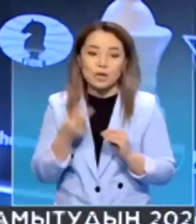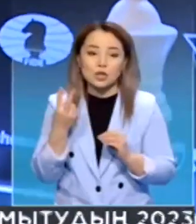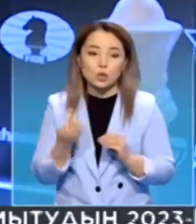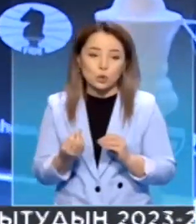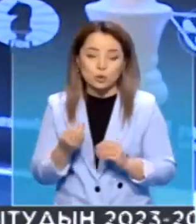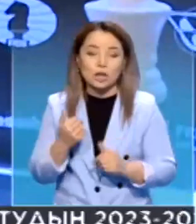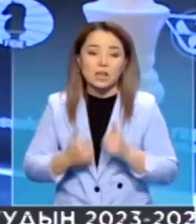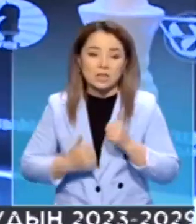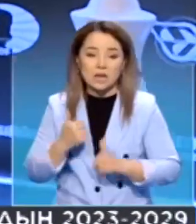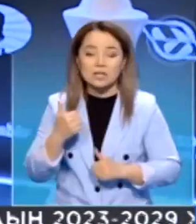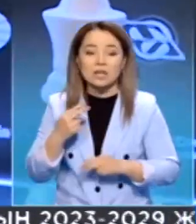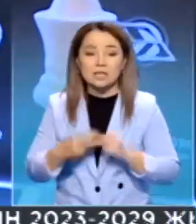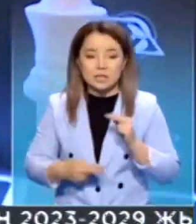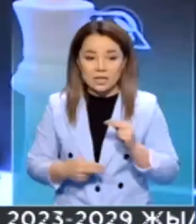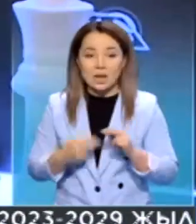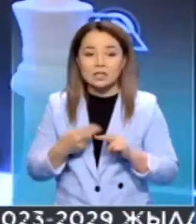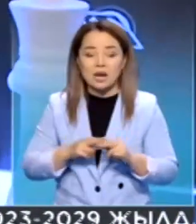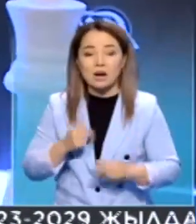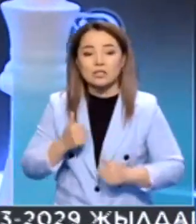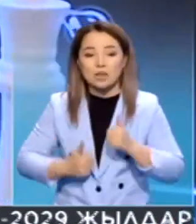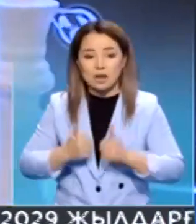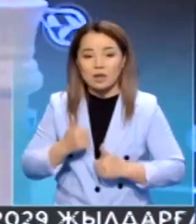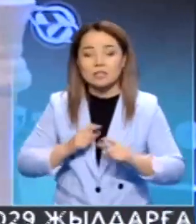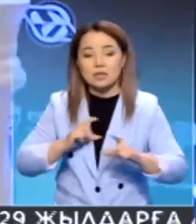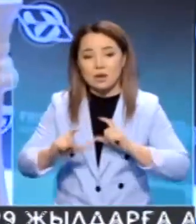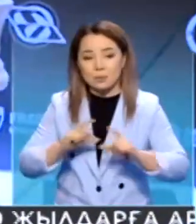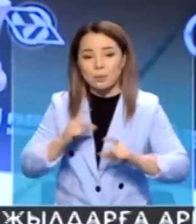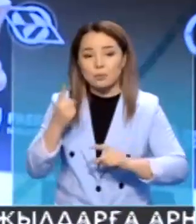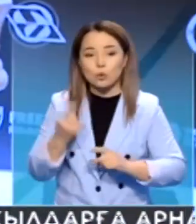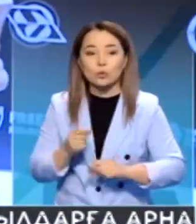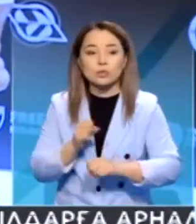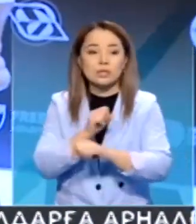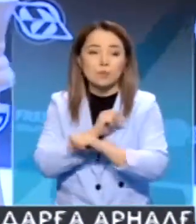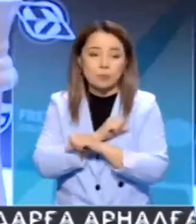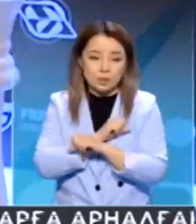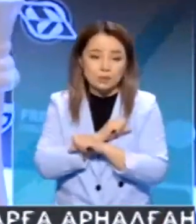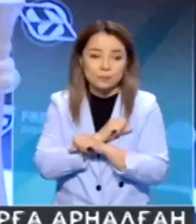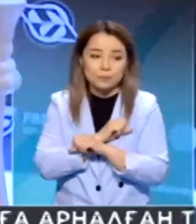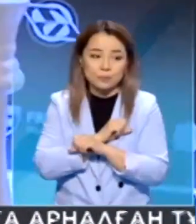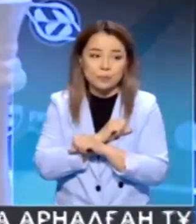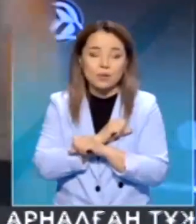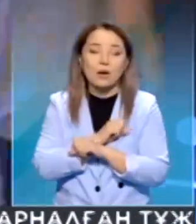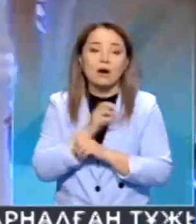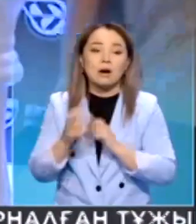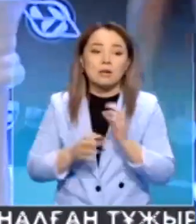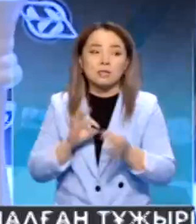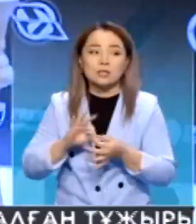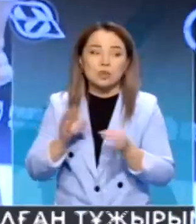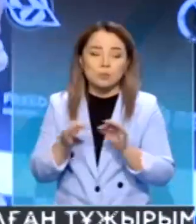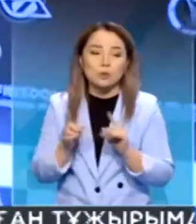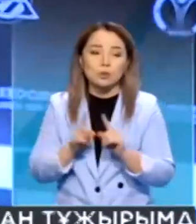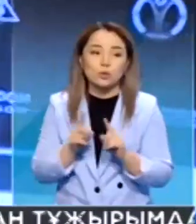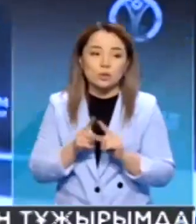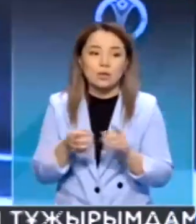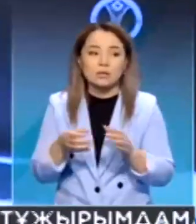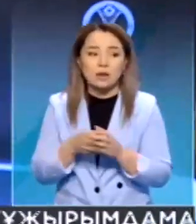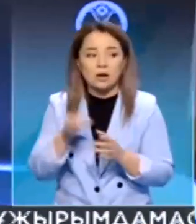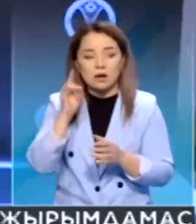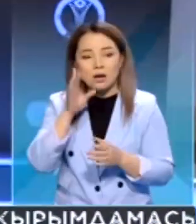күндік жарыстан кейін шахматшылар бір күн демалады. Бұл әлем чемпионы